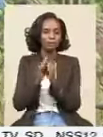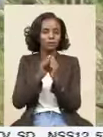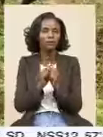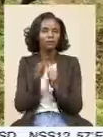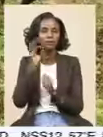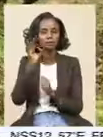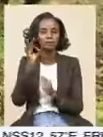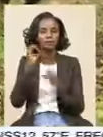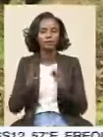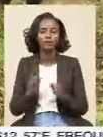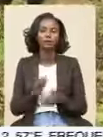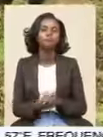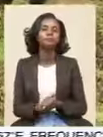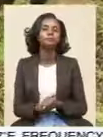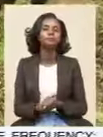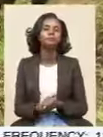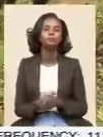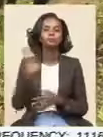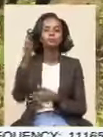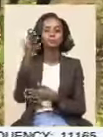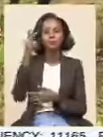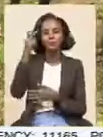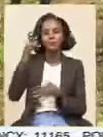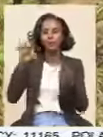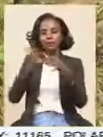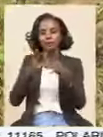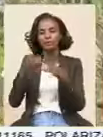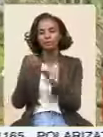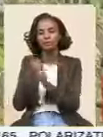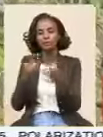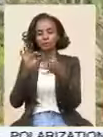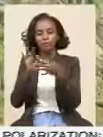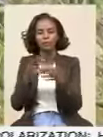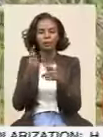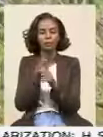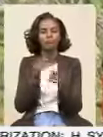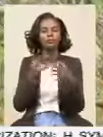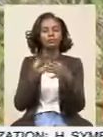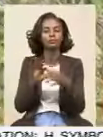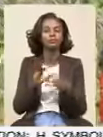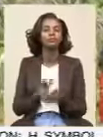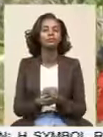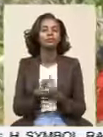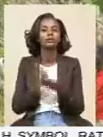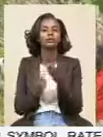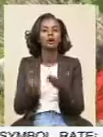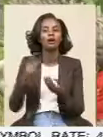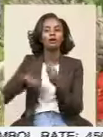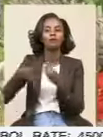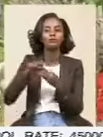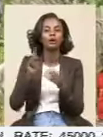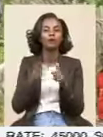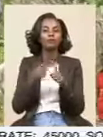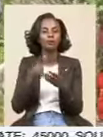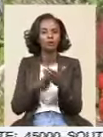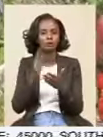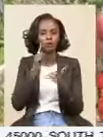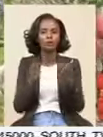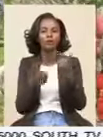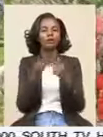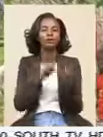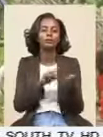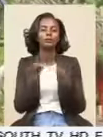መስበክ ይቻላል። ችግኝ ያስተሳስራል፣ ስራ ያስተሳስራል፣ ተግባር ያስተሳስራል። ከዚህ አካባቢ አንዱ ይሄ ነው። ሁለተኛው